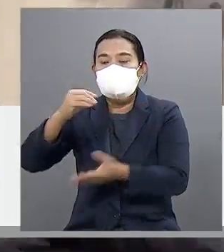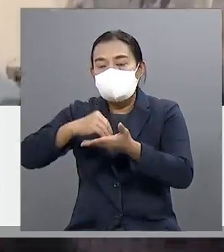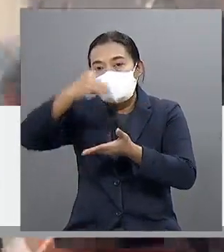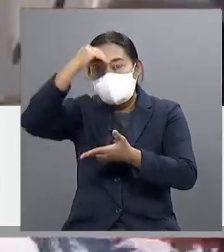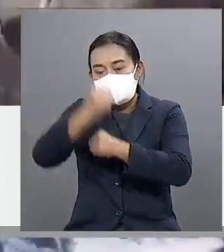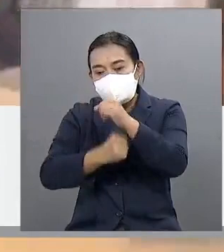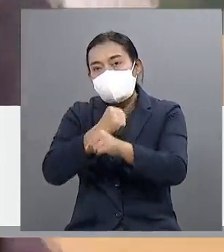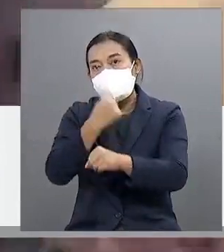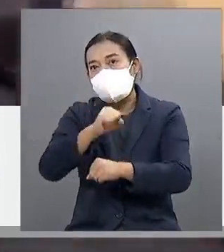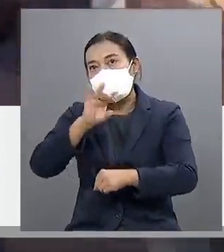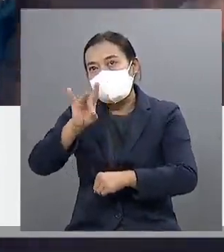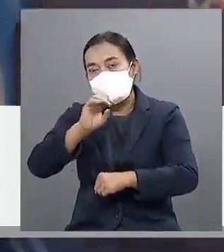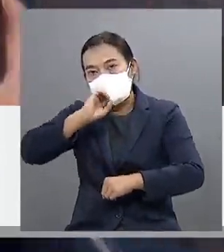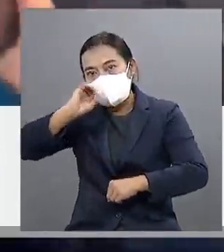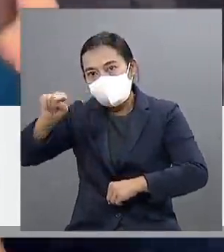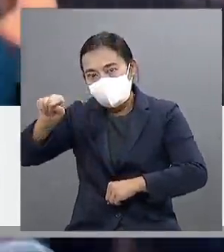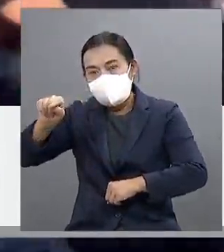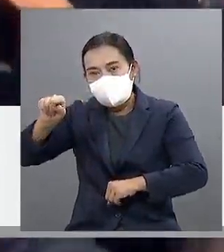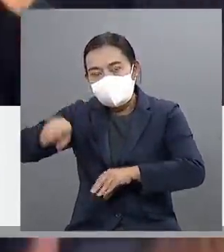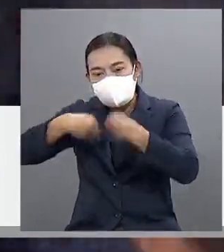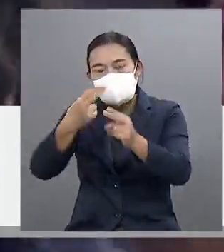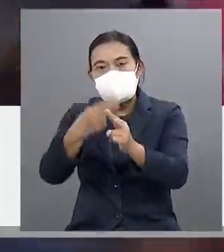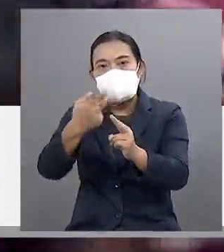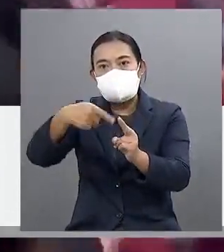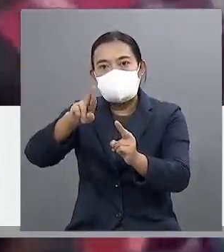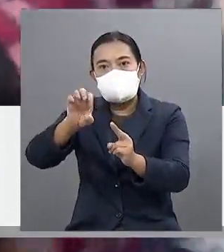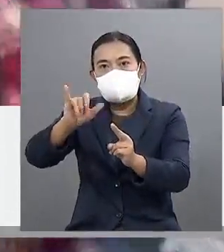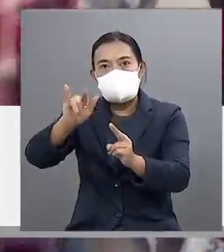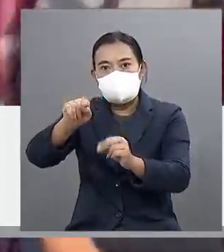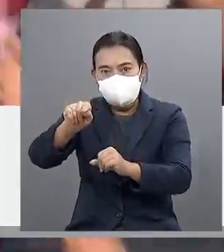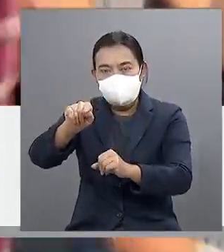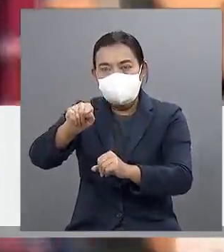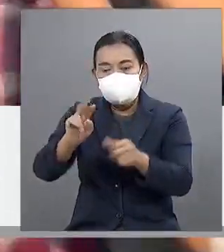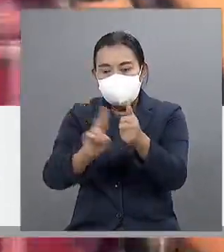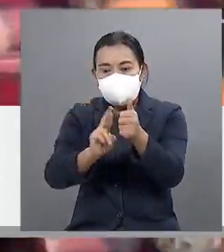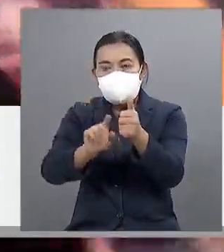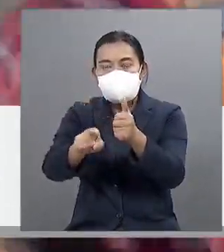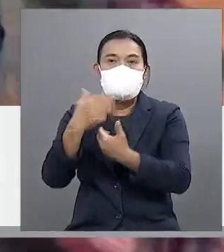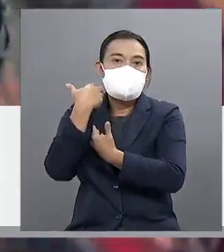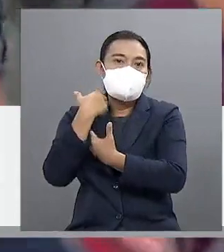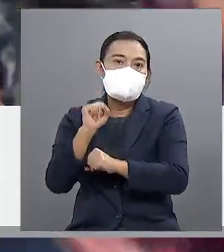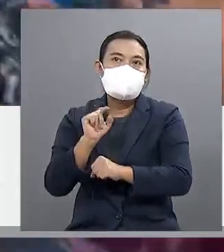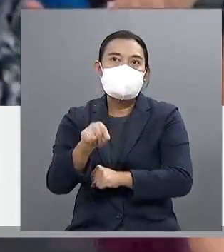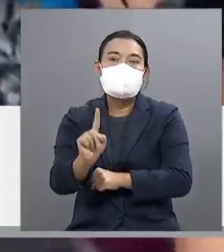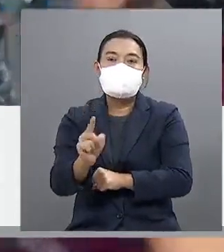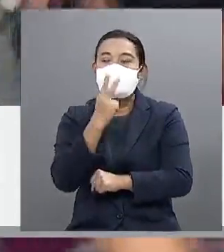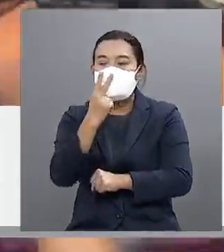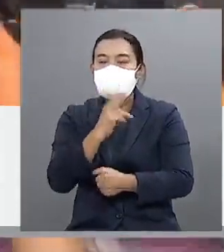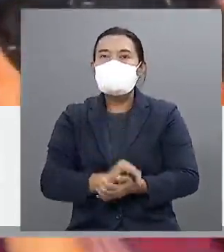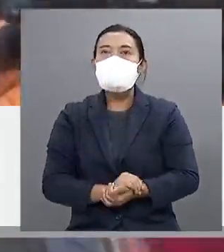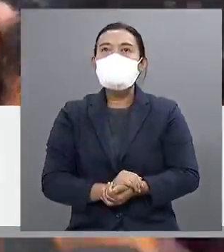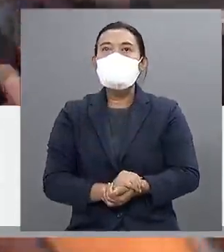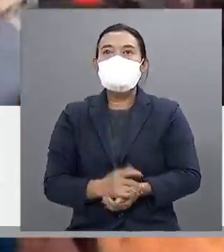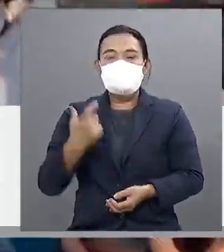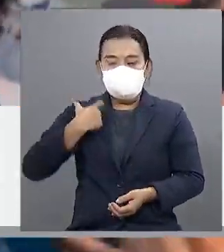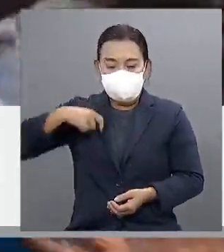เข้าจ้างความดำเนินคดีกับนายปรินพานิชพักอดีตรองหัวหน้าพรรคประชาธิปัตย์หรือไม่ครับโดยนายสิทธาให้ข้อมูลว่าพลต